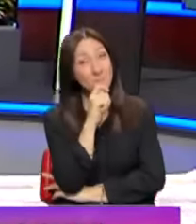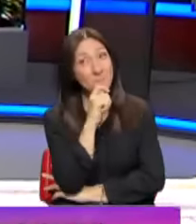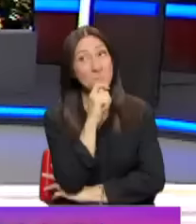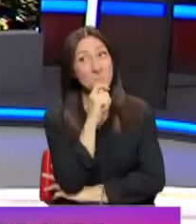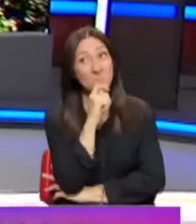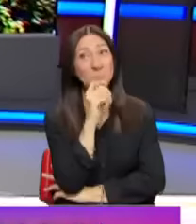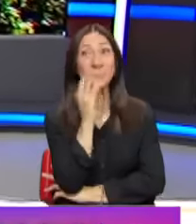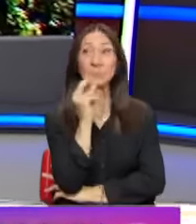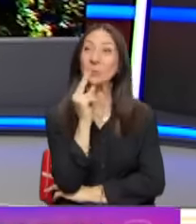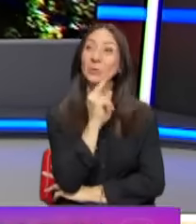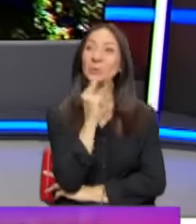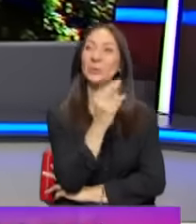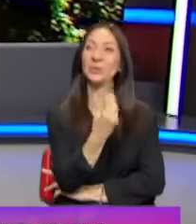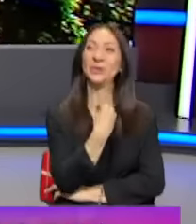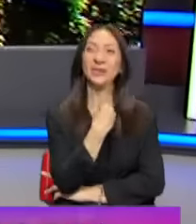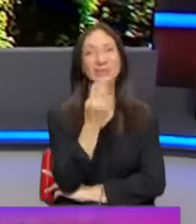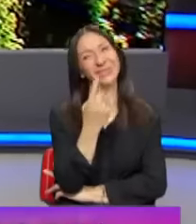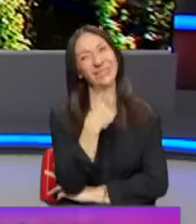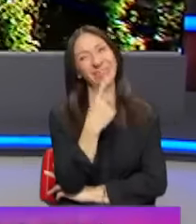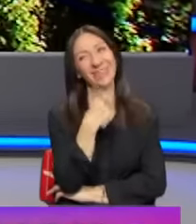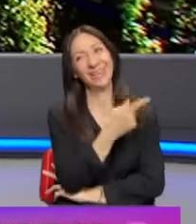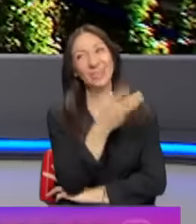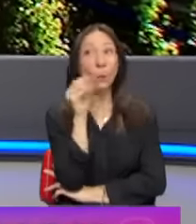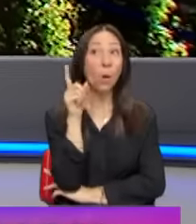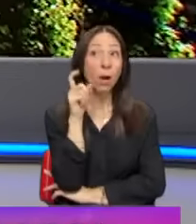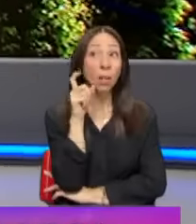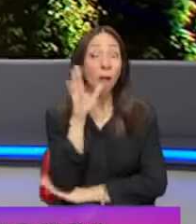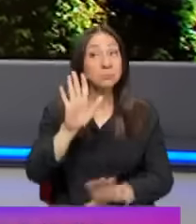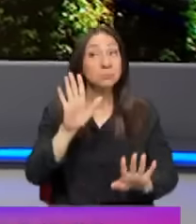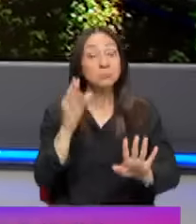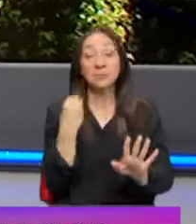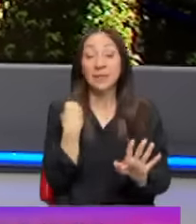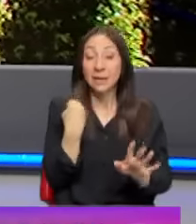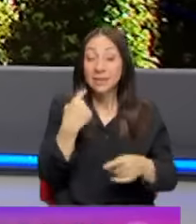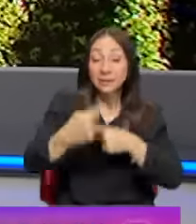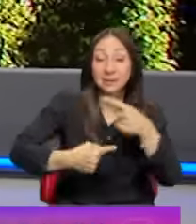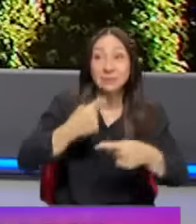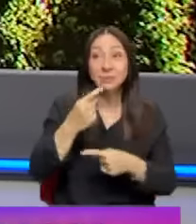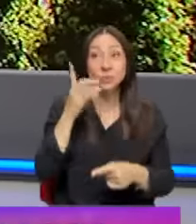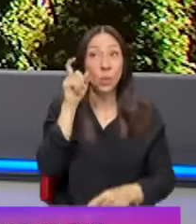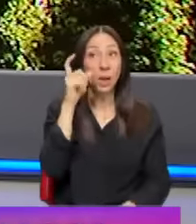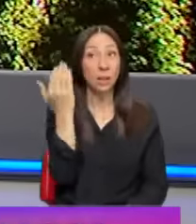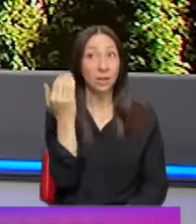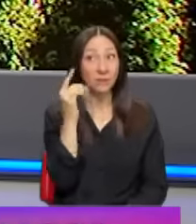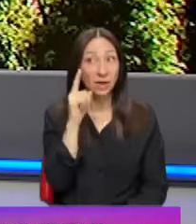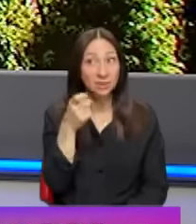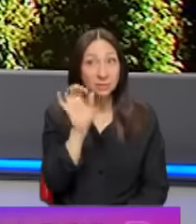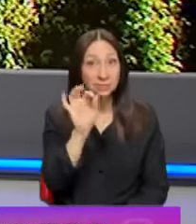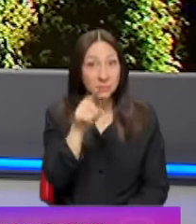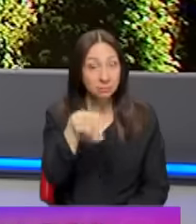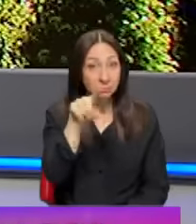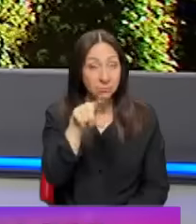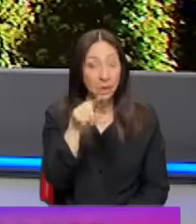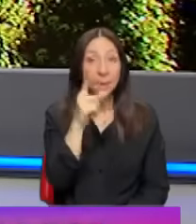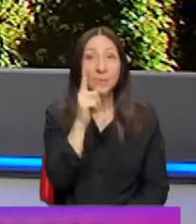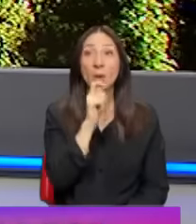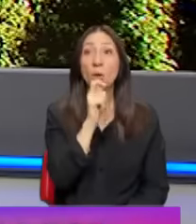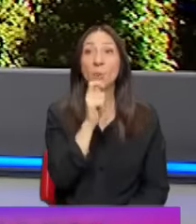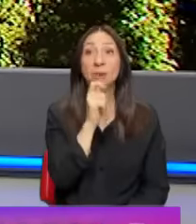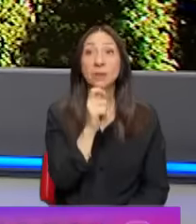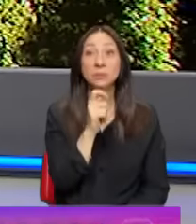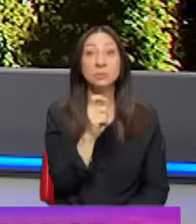gerçekten gülümsetiyorlar. Çok da tatlılar, çok da akıllılar. Yeni neslin ne kadar akıllı geldiğinin farkındasınız değil mi? Sevgili izleyenler, bir